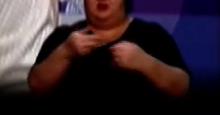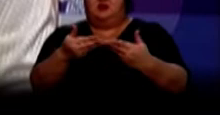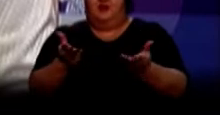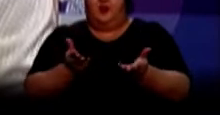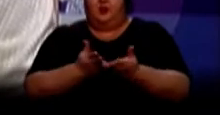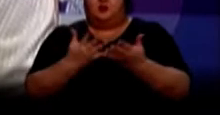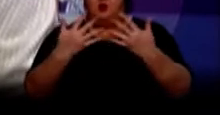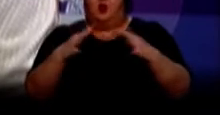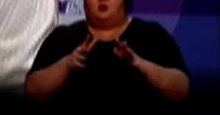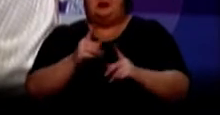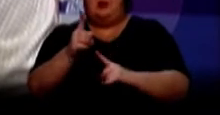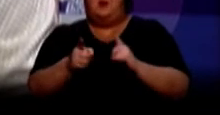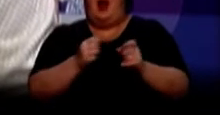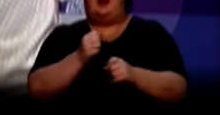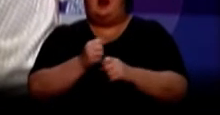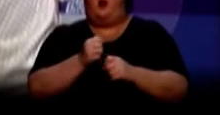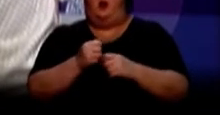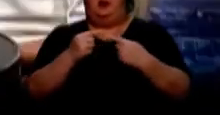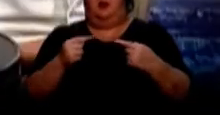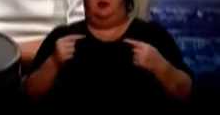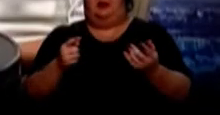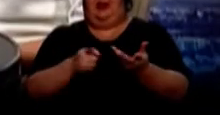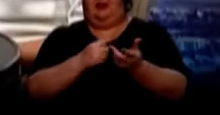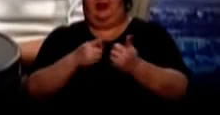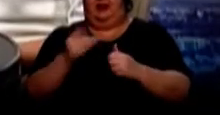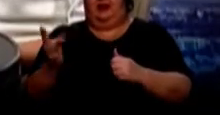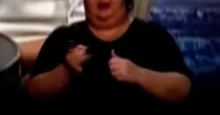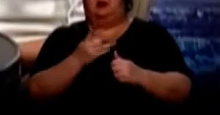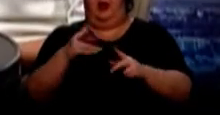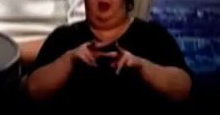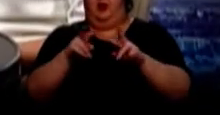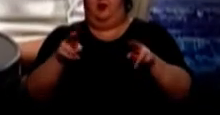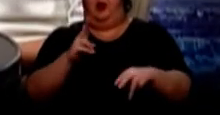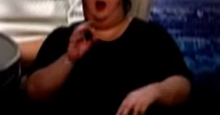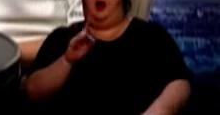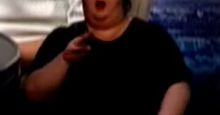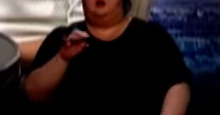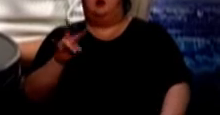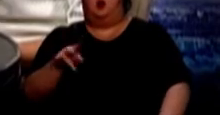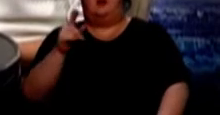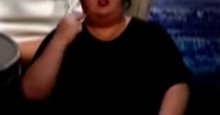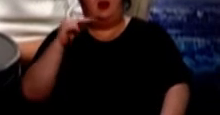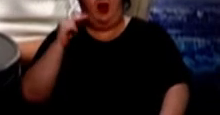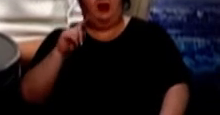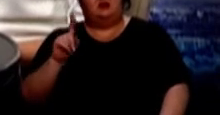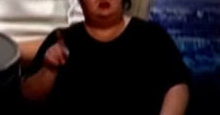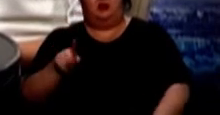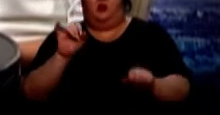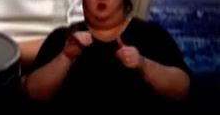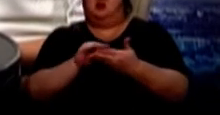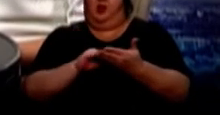з переробленого матеріалу декілька разів, ну, як власний картон. Але картон, він якісніший, і тому його можна